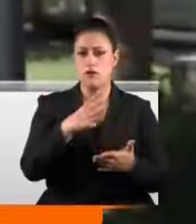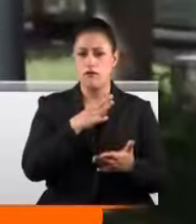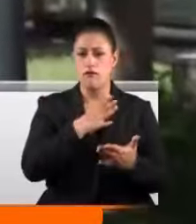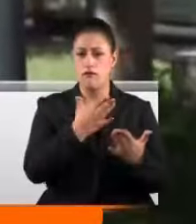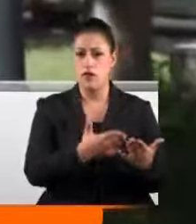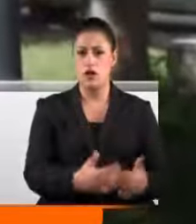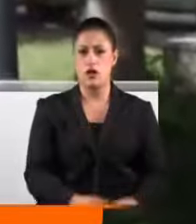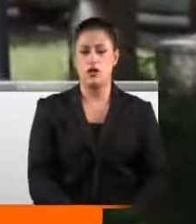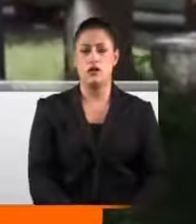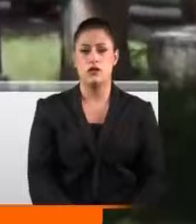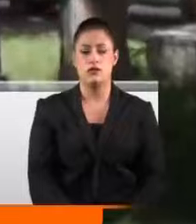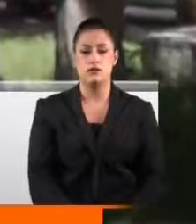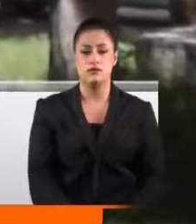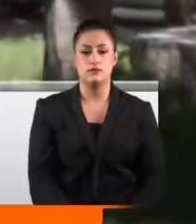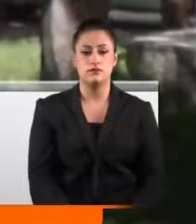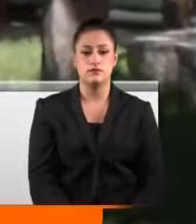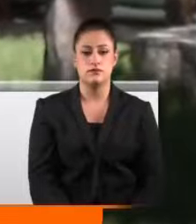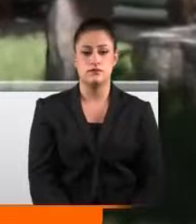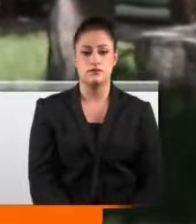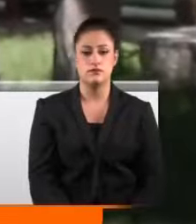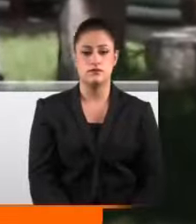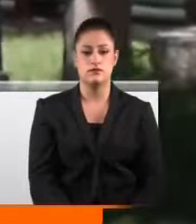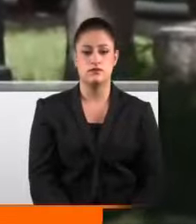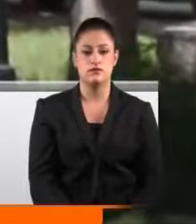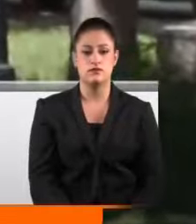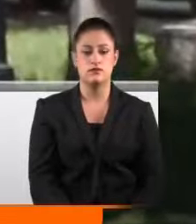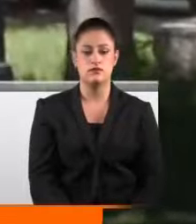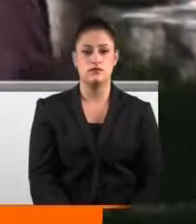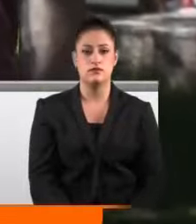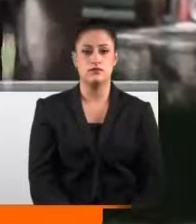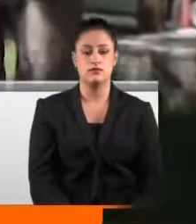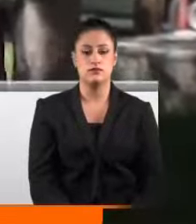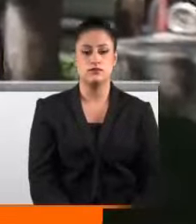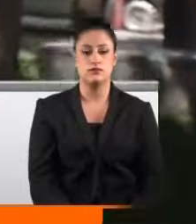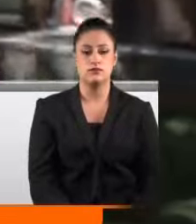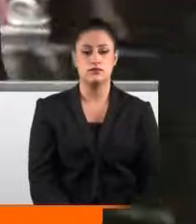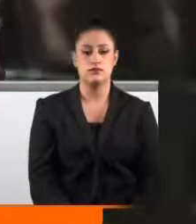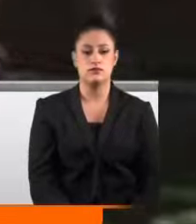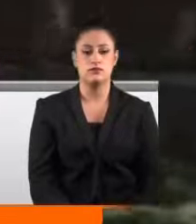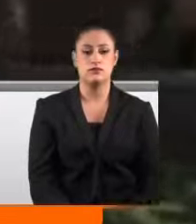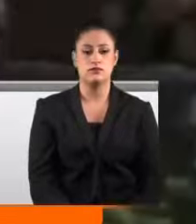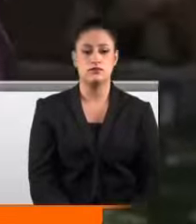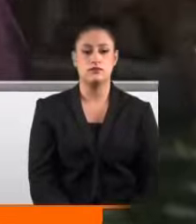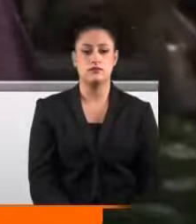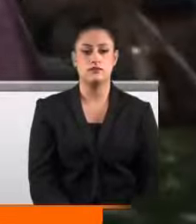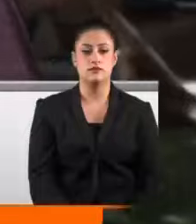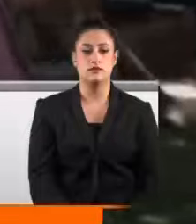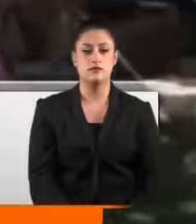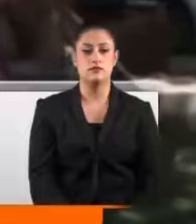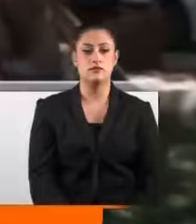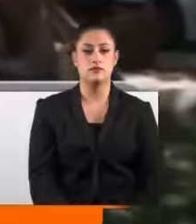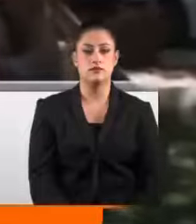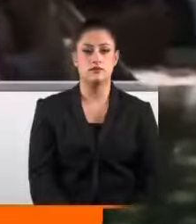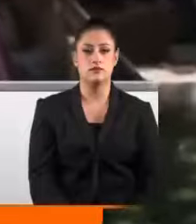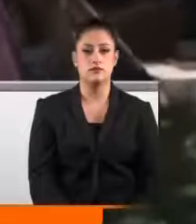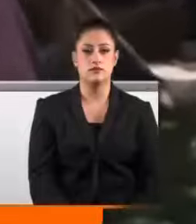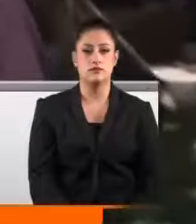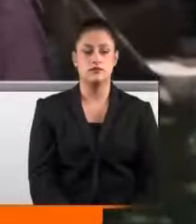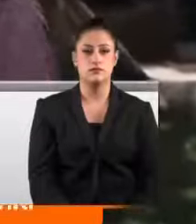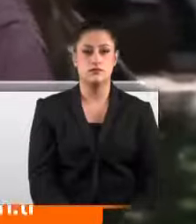olarak çalışıyor, SGK'sız olarak çalışıyor, ispat edemiyorsunuz çalıştığını. Babası vefat ettikten sonra kendisine kalan malları annesinin üzerine